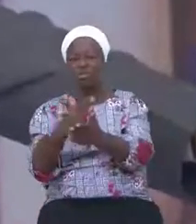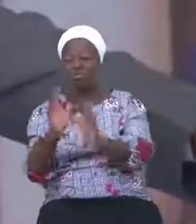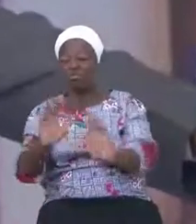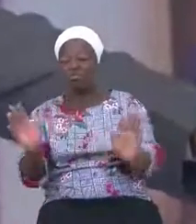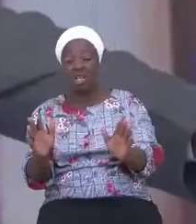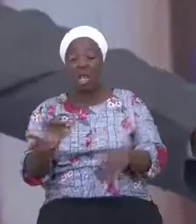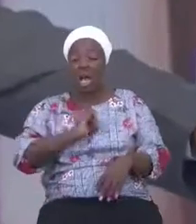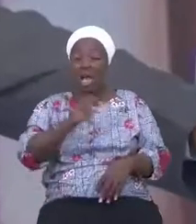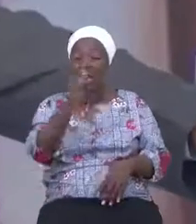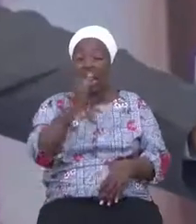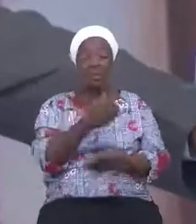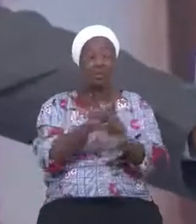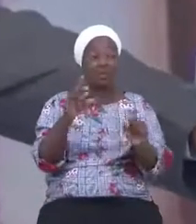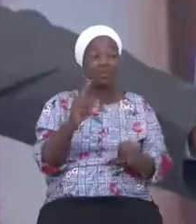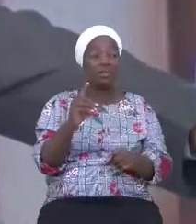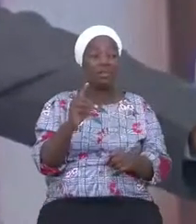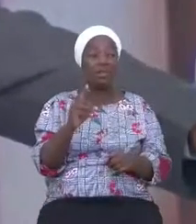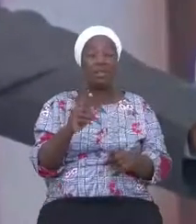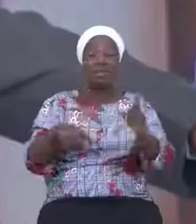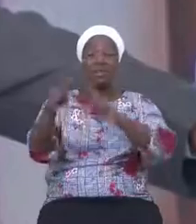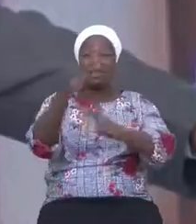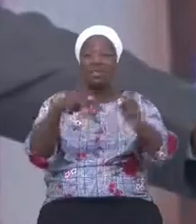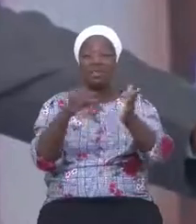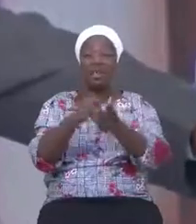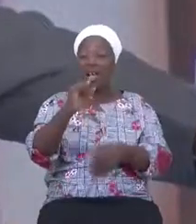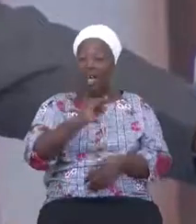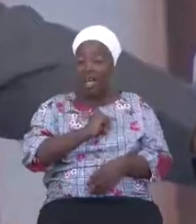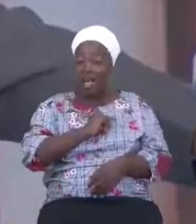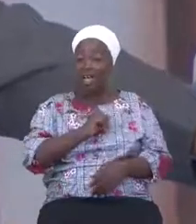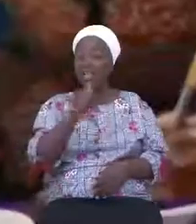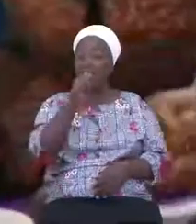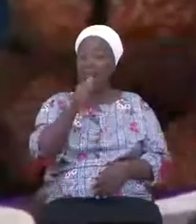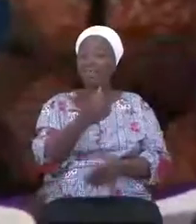suis sauvé. Quelqu'un là-bas, je suis sauvé.